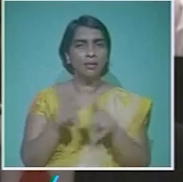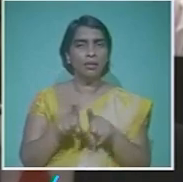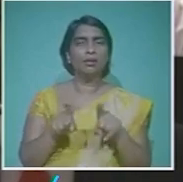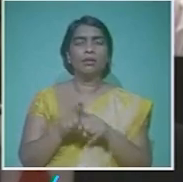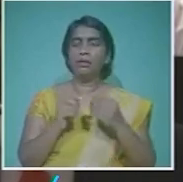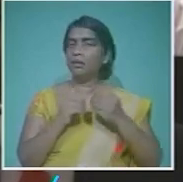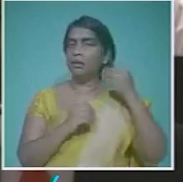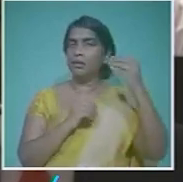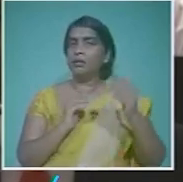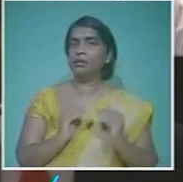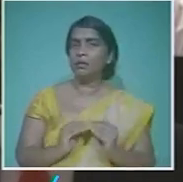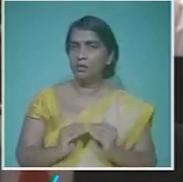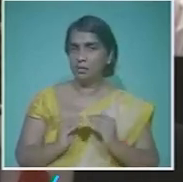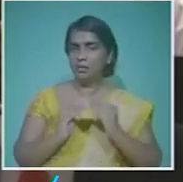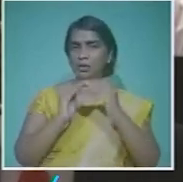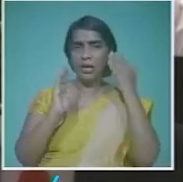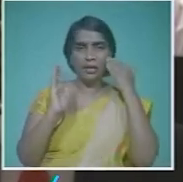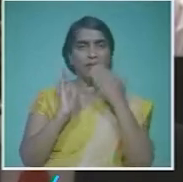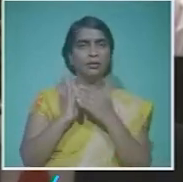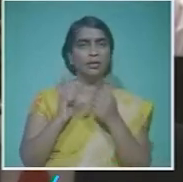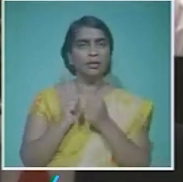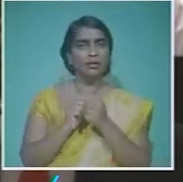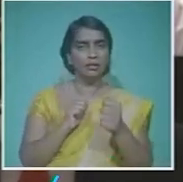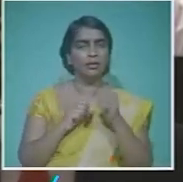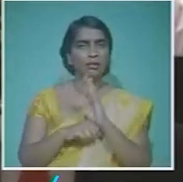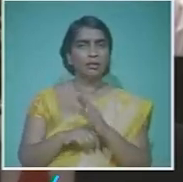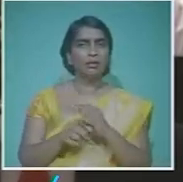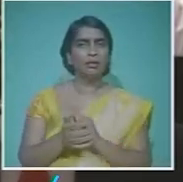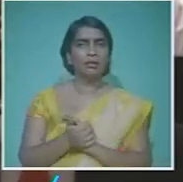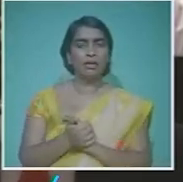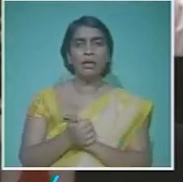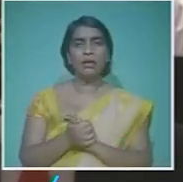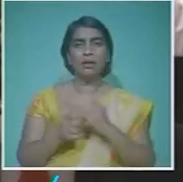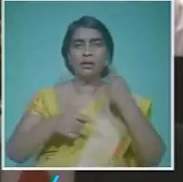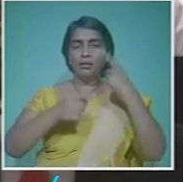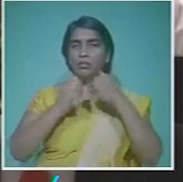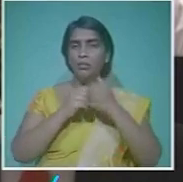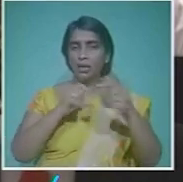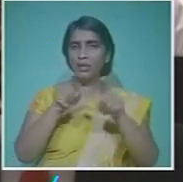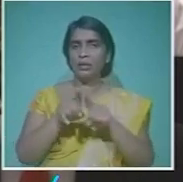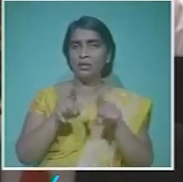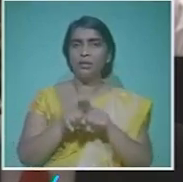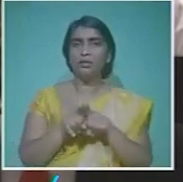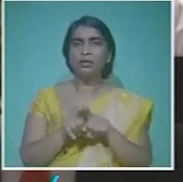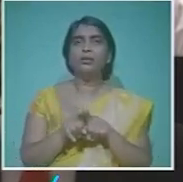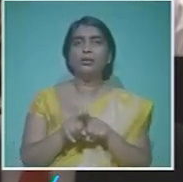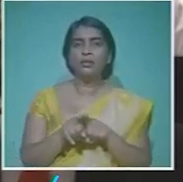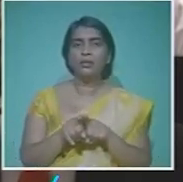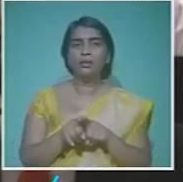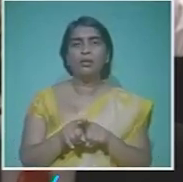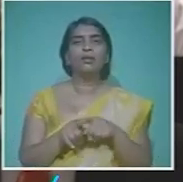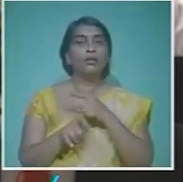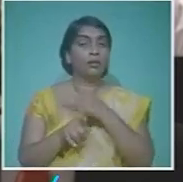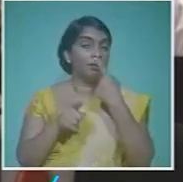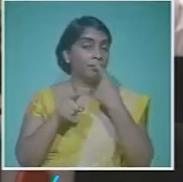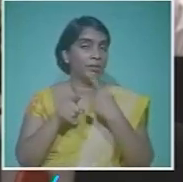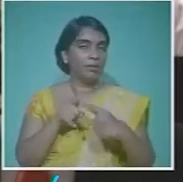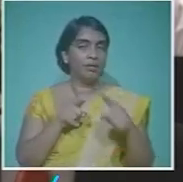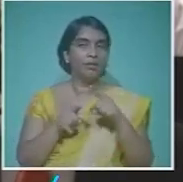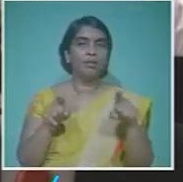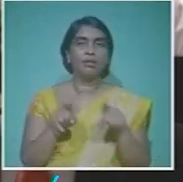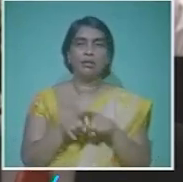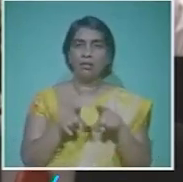එහාට ගොඩනගෙනවා නම් අපි ආයක තරහයි මම කියන්නේ ගමේ සමෘද්ධි ලාභියාට කුකුළු පැටව බෙදලා විතරක්